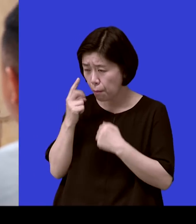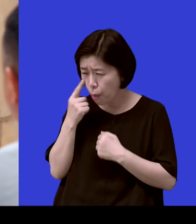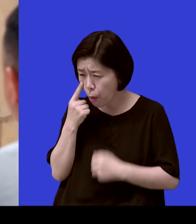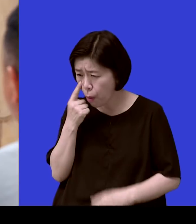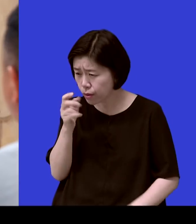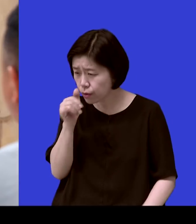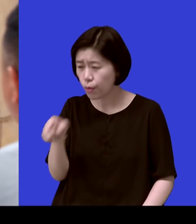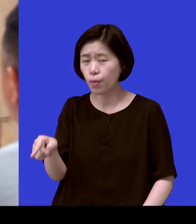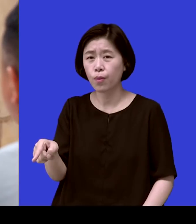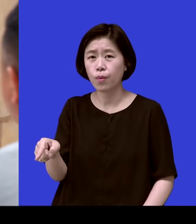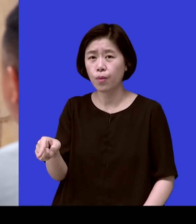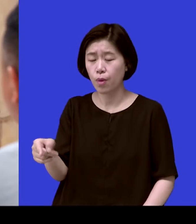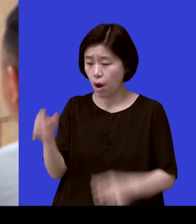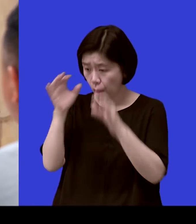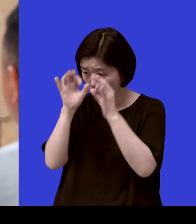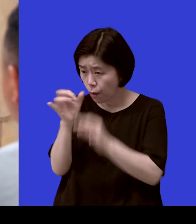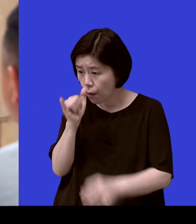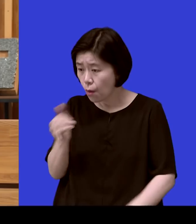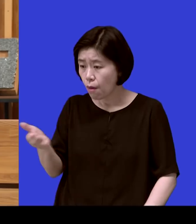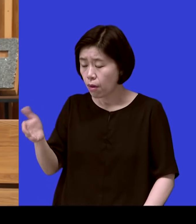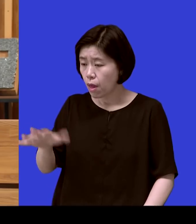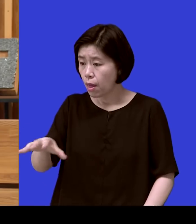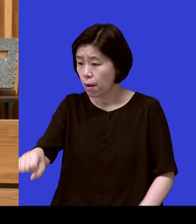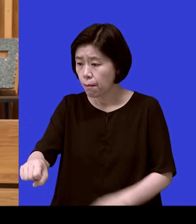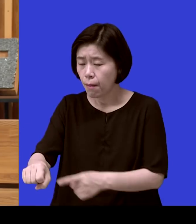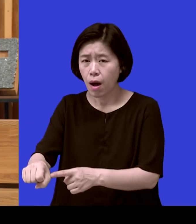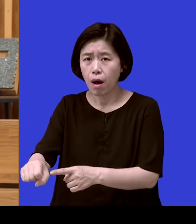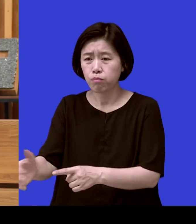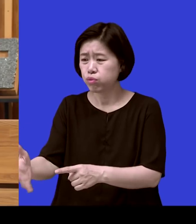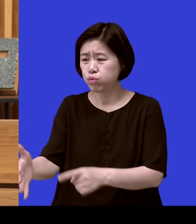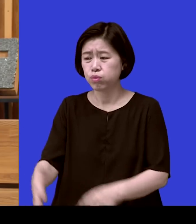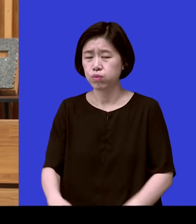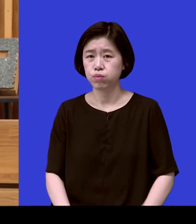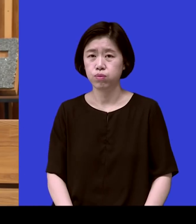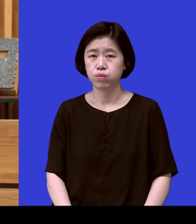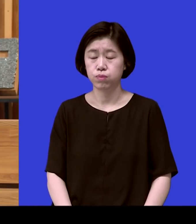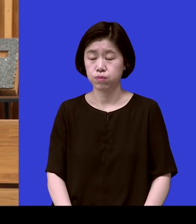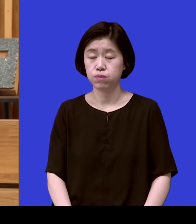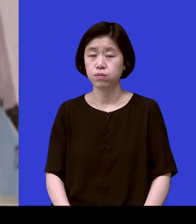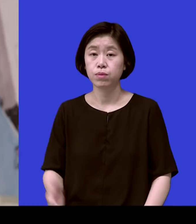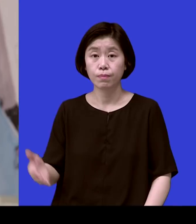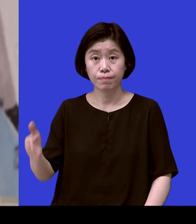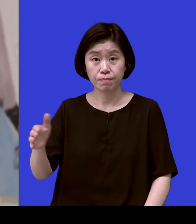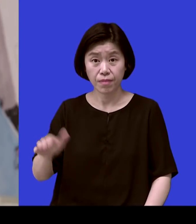있는데 손이 잡히지가 않더라고요. 그런데 그 아이가